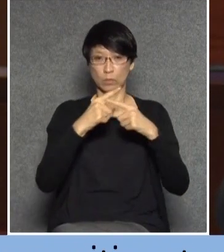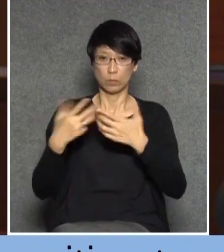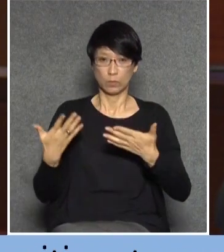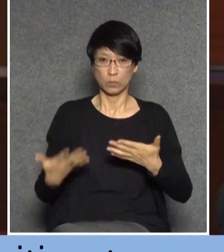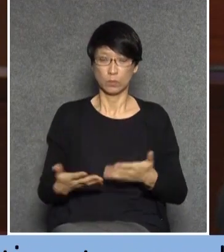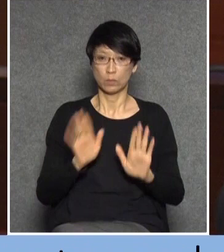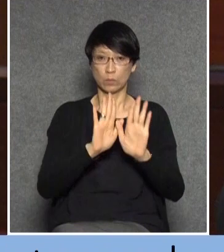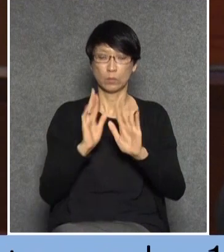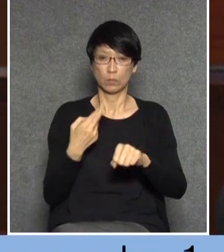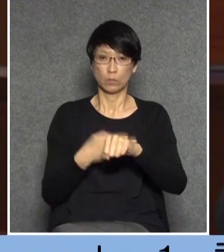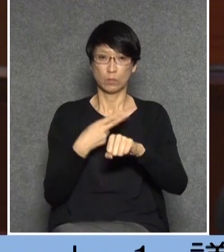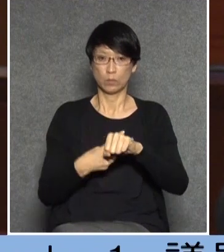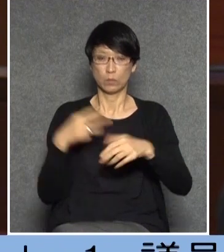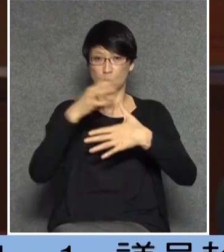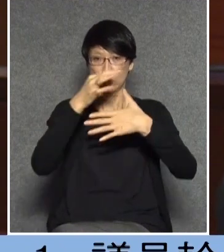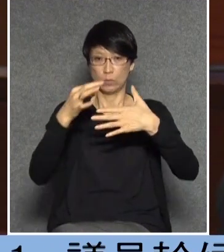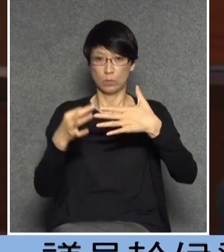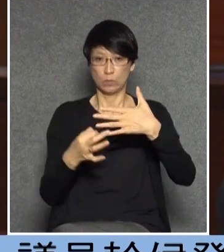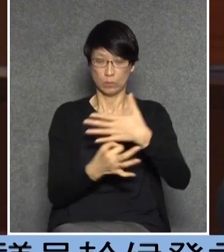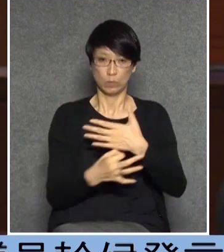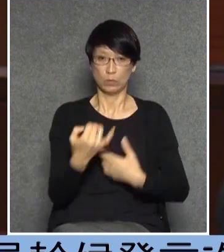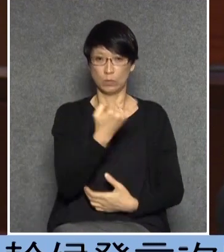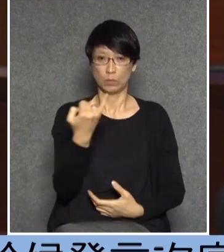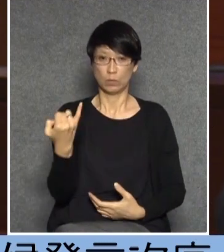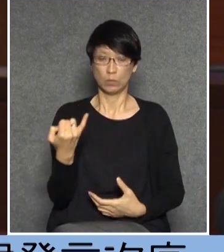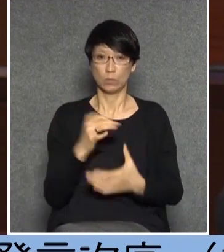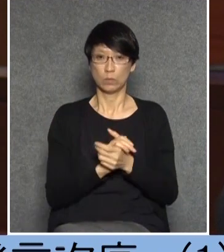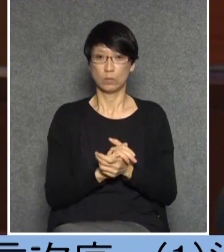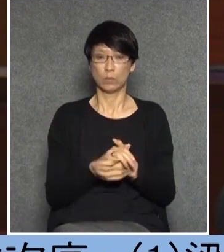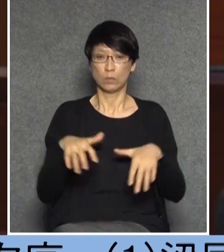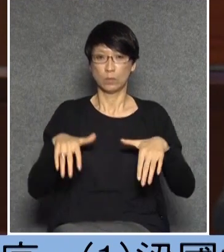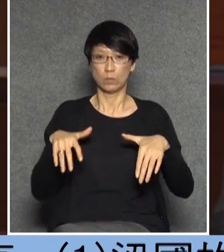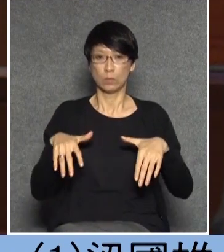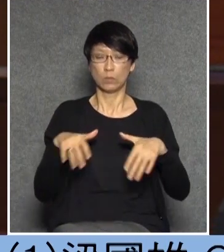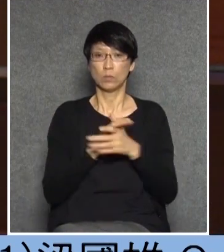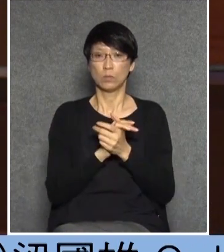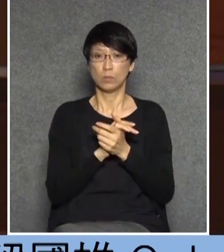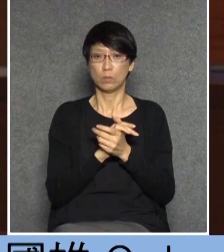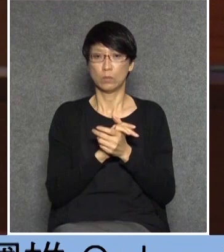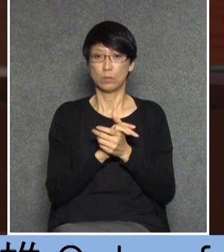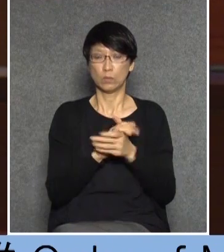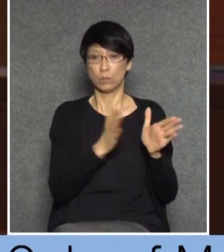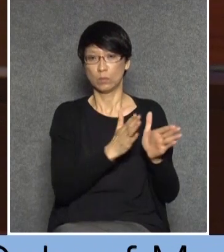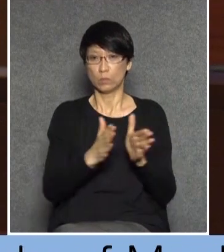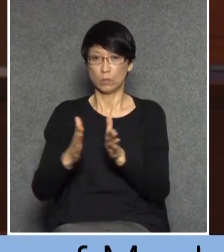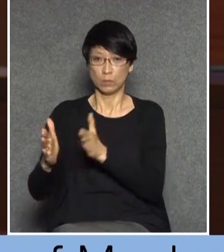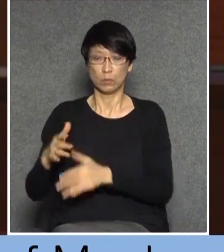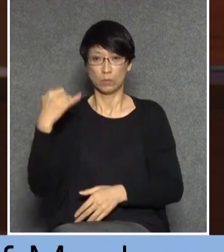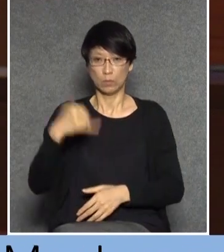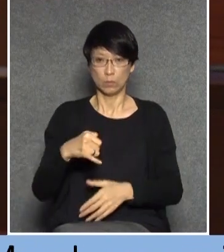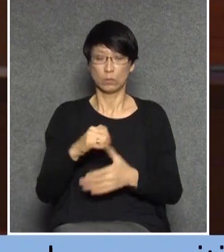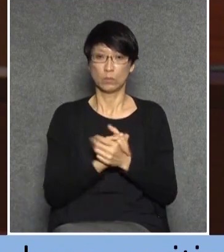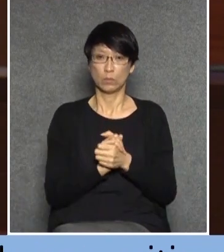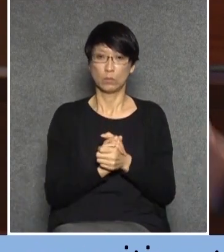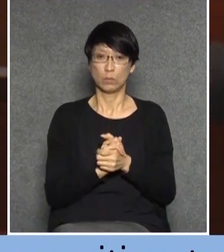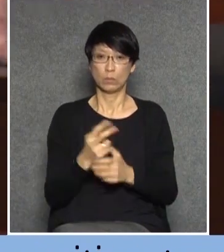素之低劣到了月台職員連流浪狗墮軌都無法妥善處理的程度，更不要說自由